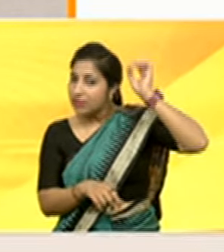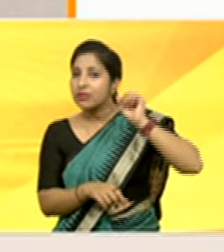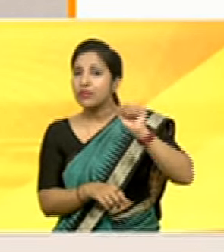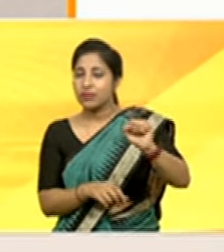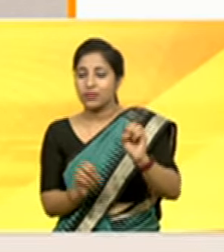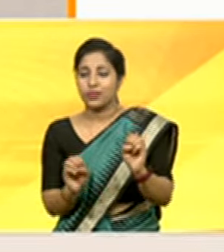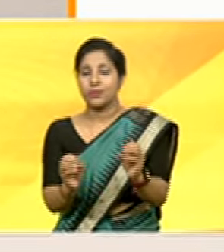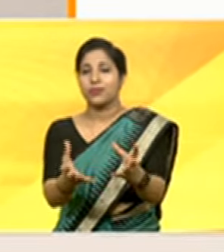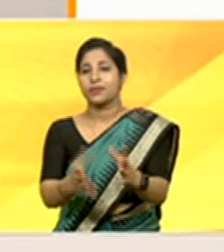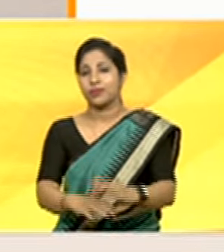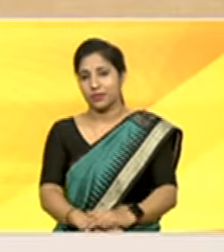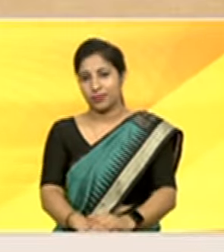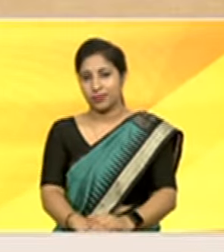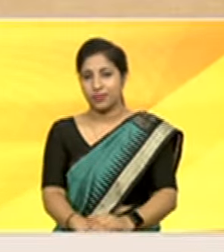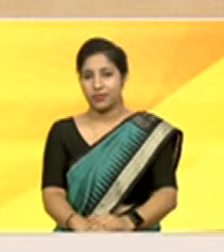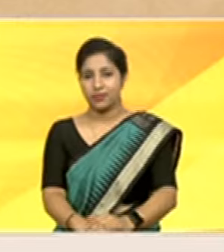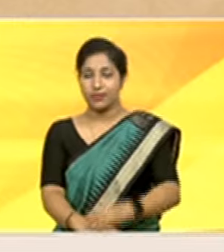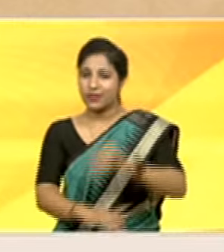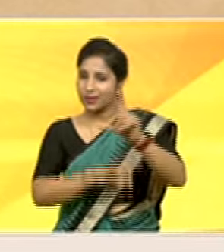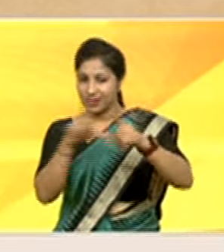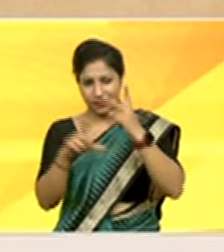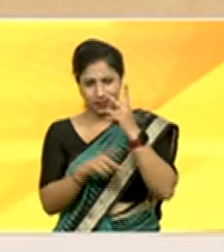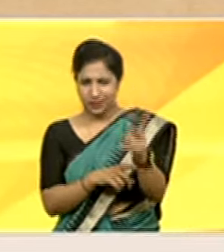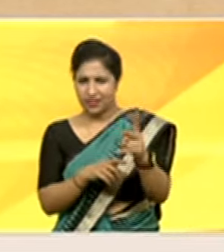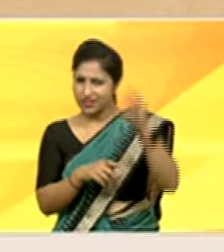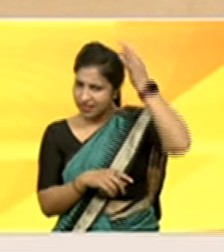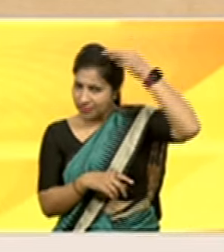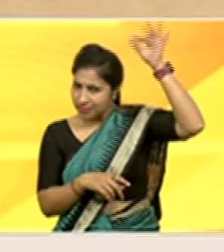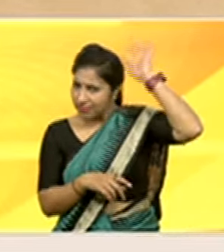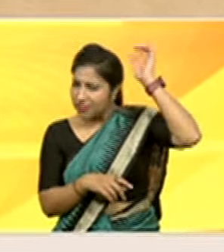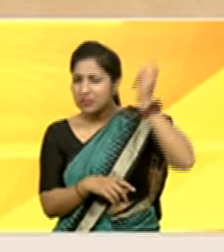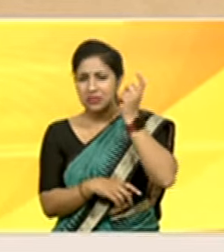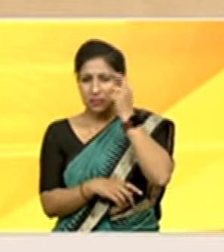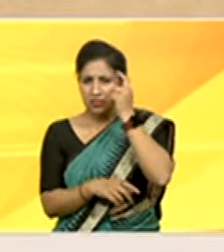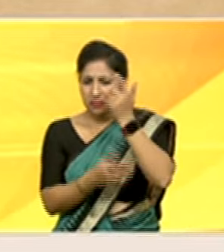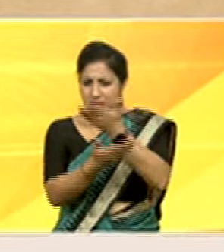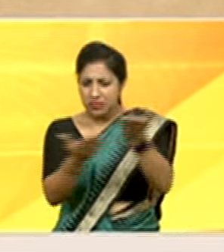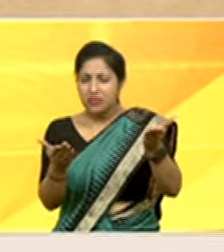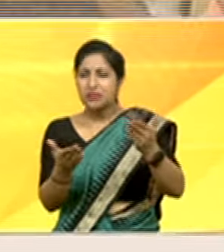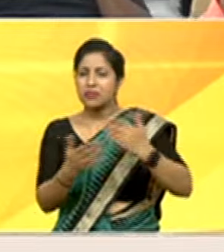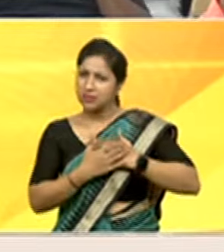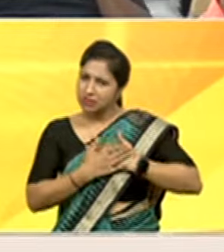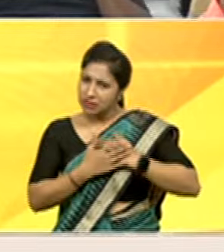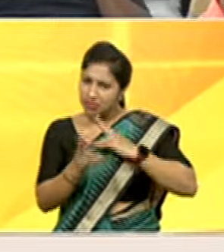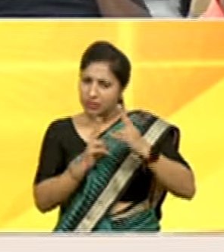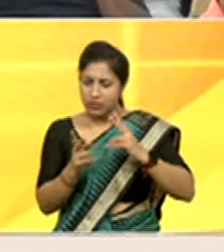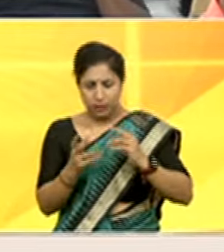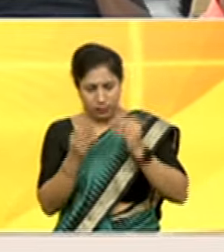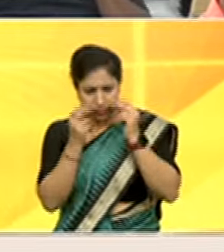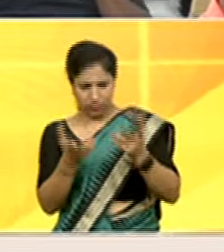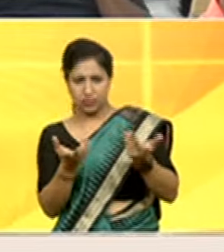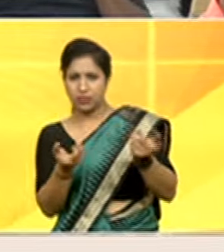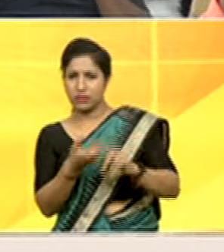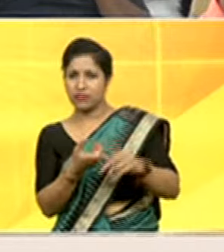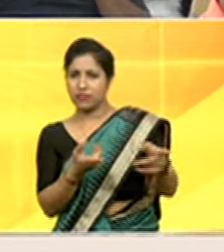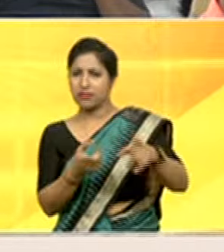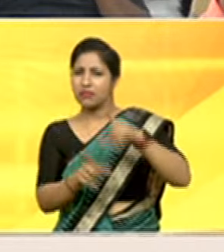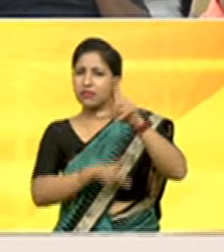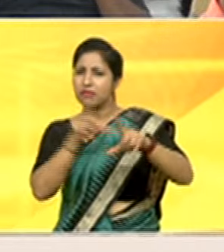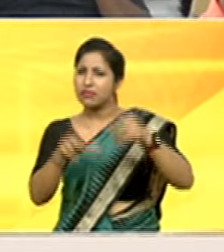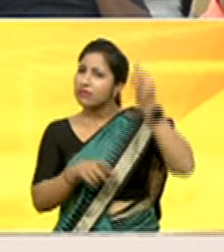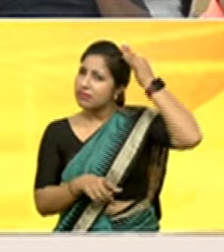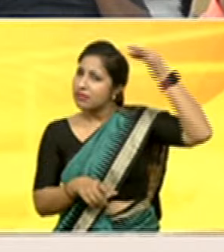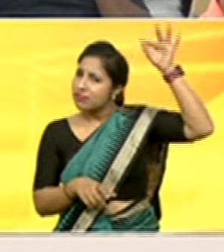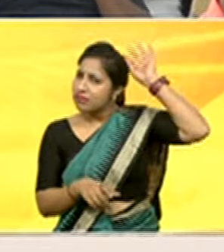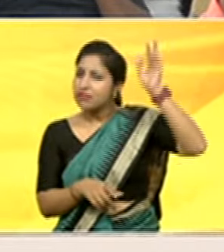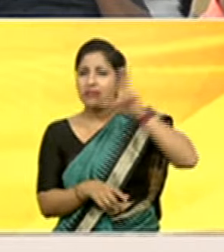आरभे। आप सोच रहे होंगे कि मन की बात में अचानक संस्कृत में